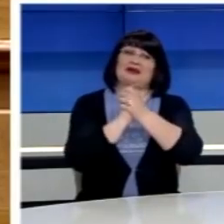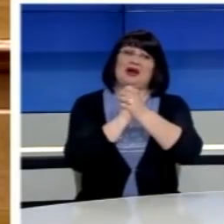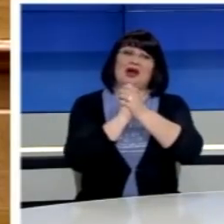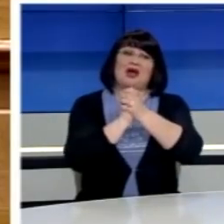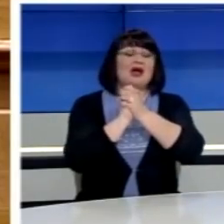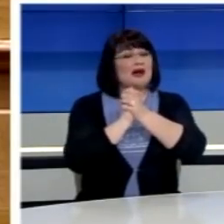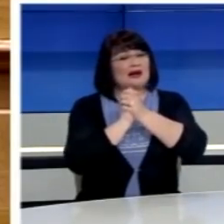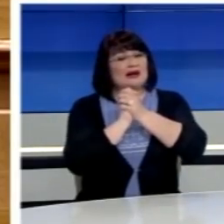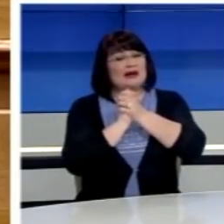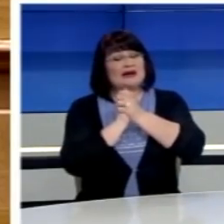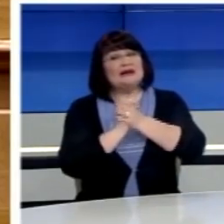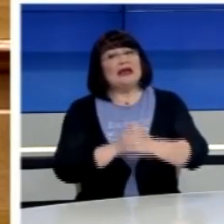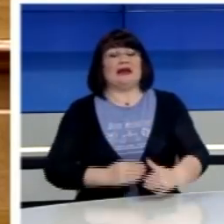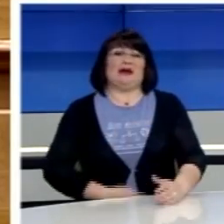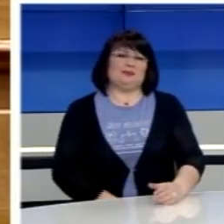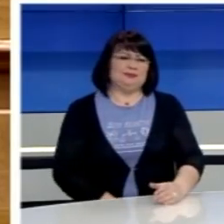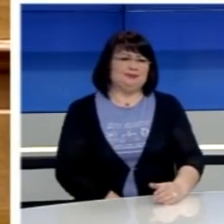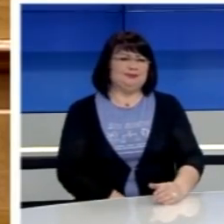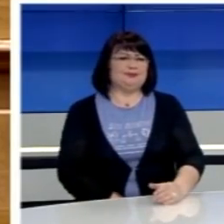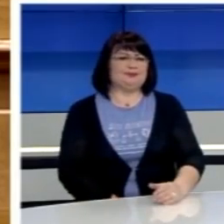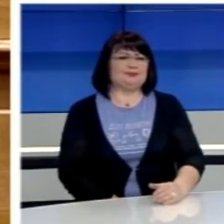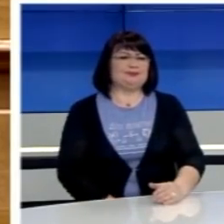από τις μεγάλες αλυσίδες,